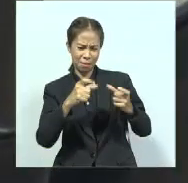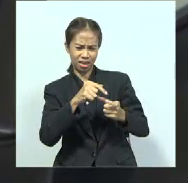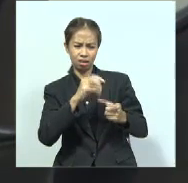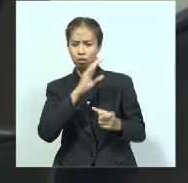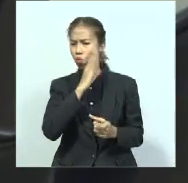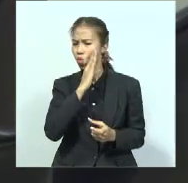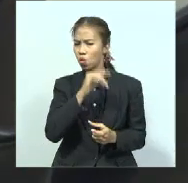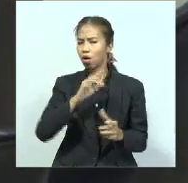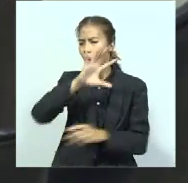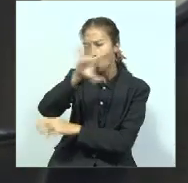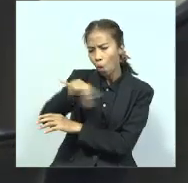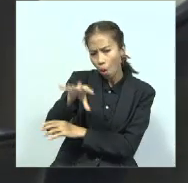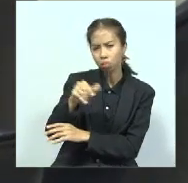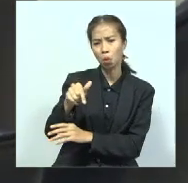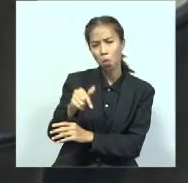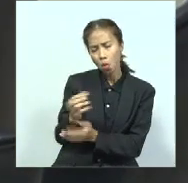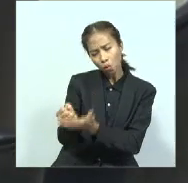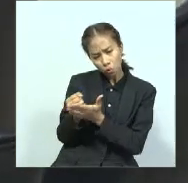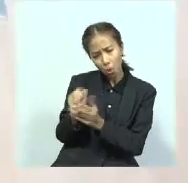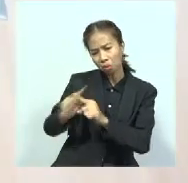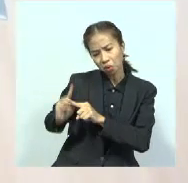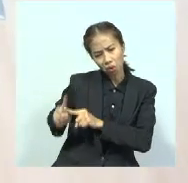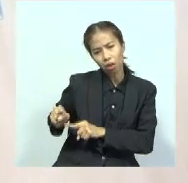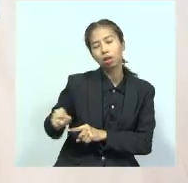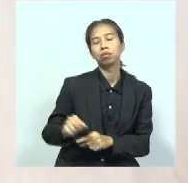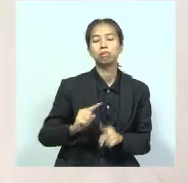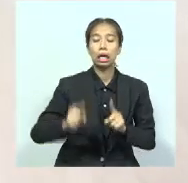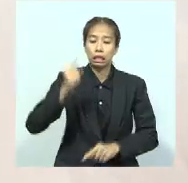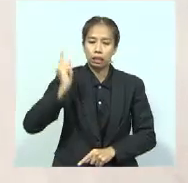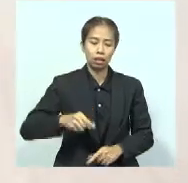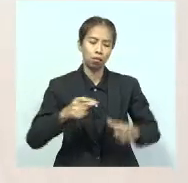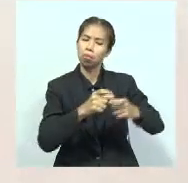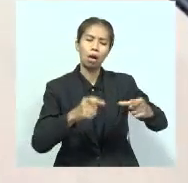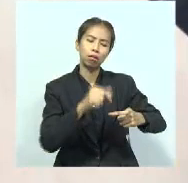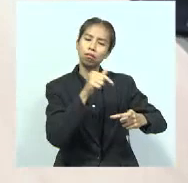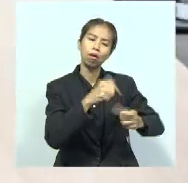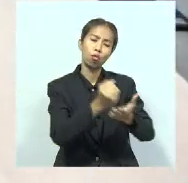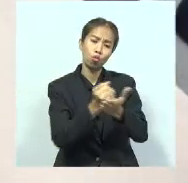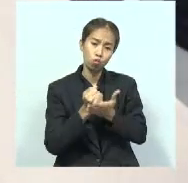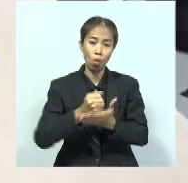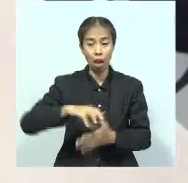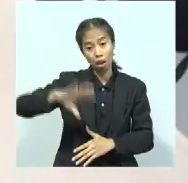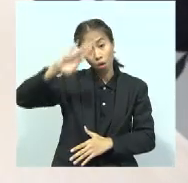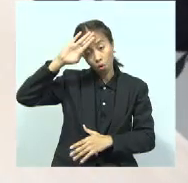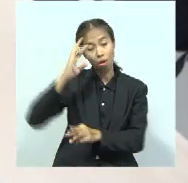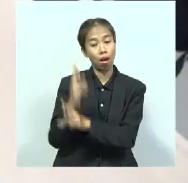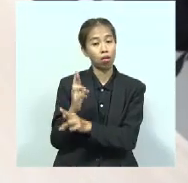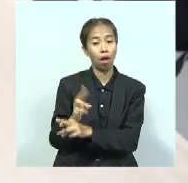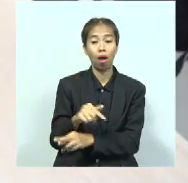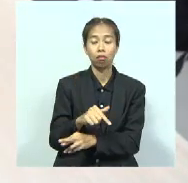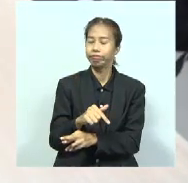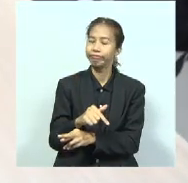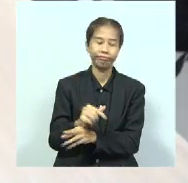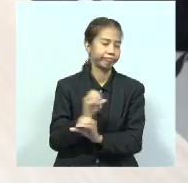เบื้องต้นยืนยันชัดเจนแล้วนะครับว่าบัตรพลังงานที่ว่าเนี่ยไม่มีคุณสมบัติใดๆเลยในการรักษาโรคได้ไม่ใช่อุปกรณ์ทางการแพท